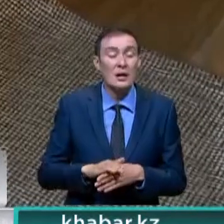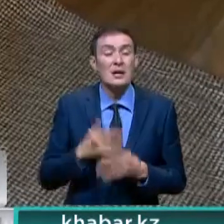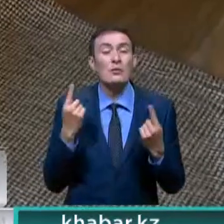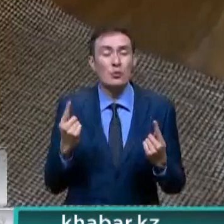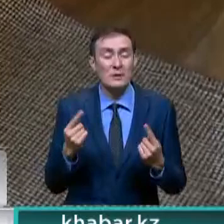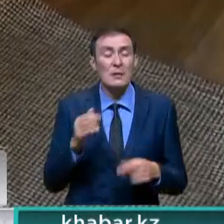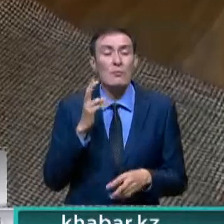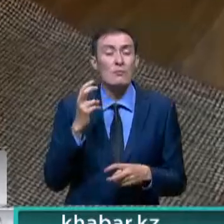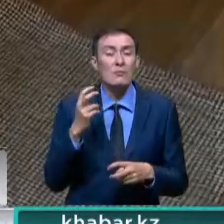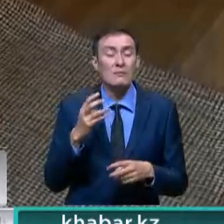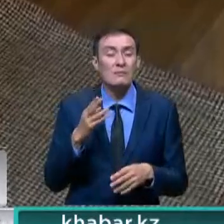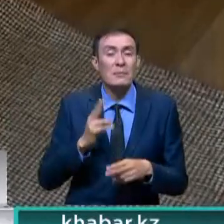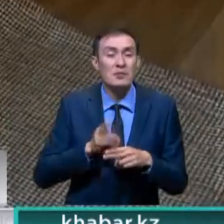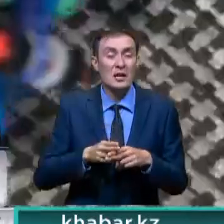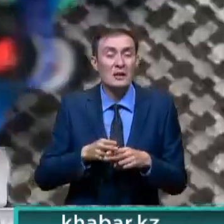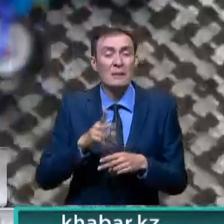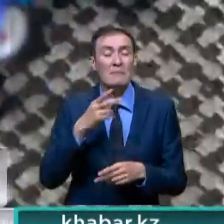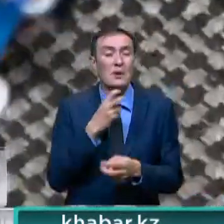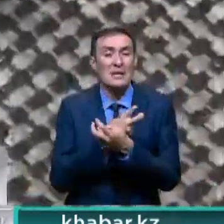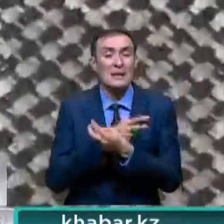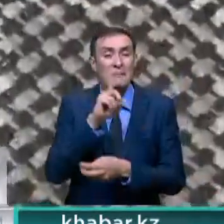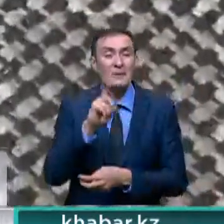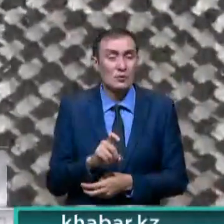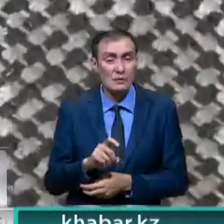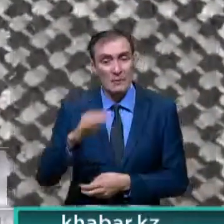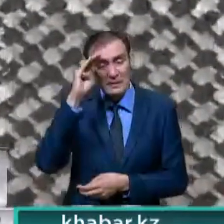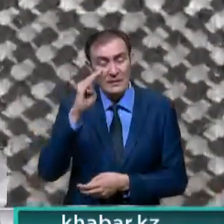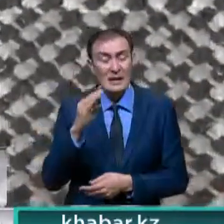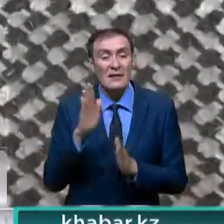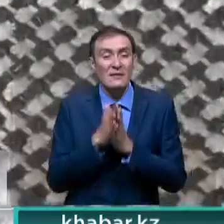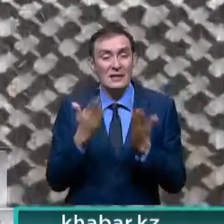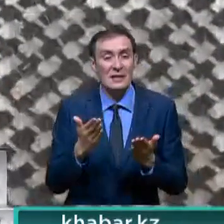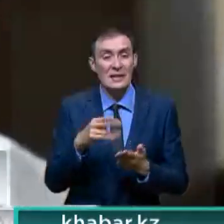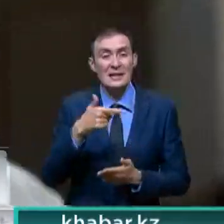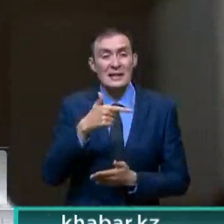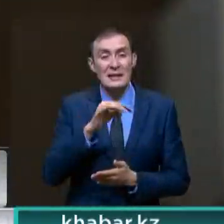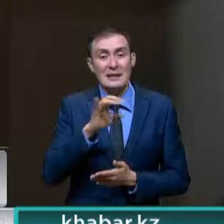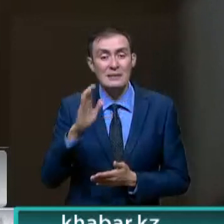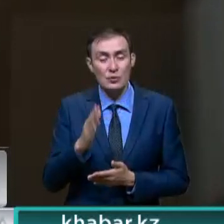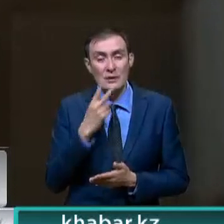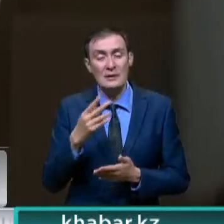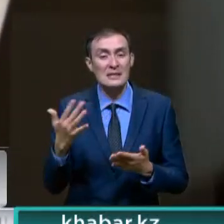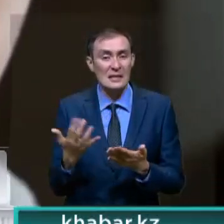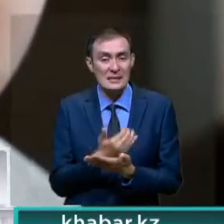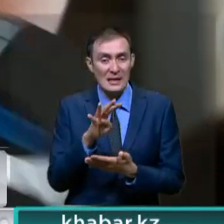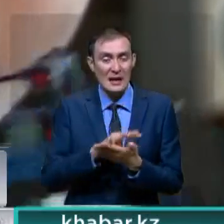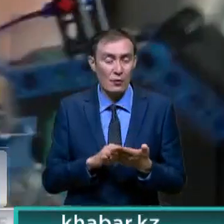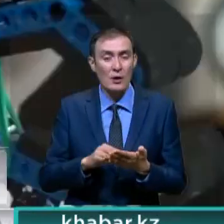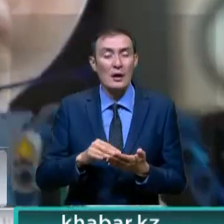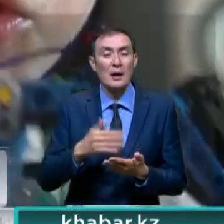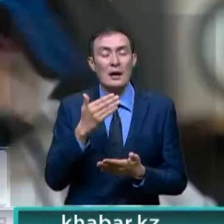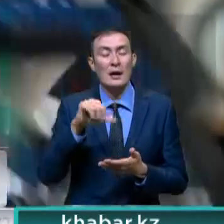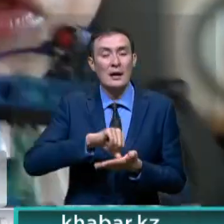и могут навредить неокрепшему позвоночнику. Вскоре книга рекордов Гиннесса будет рассматривать заявку на новые достижения Дэвида